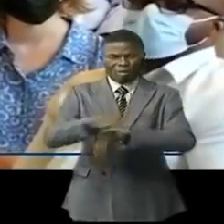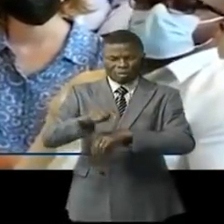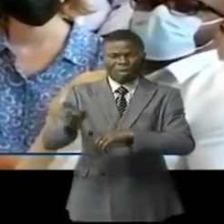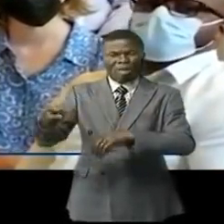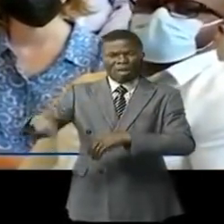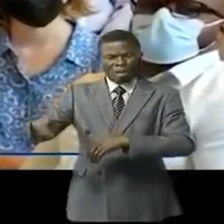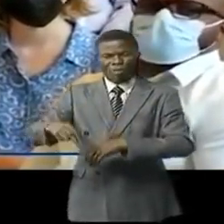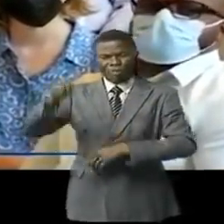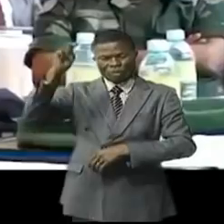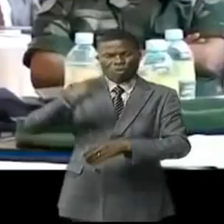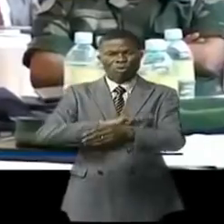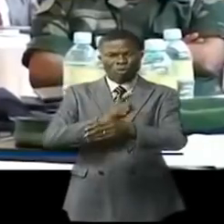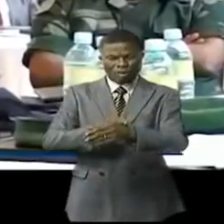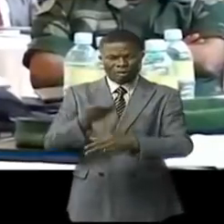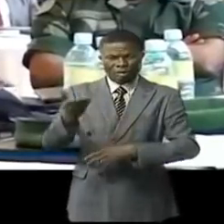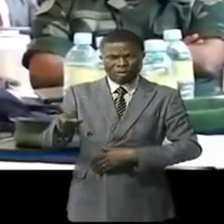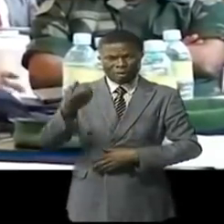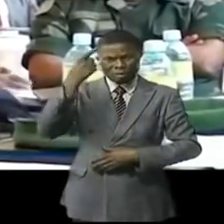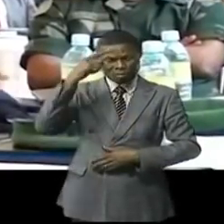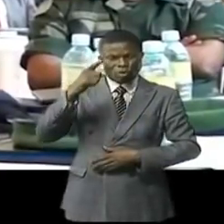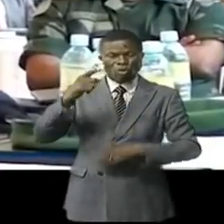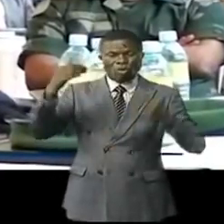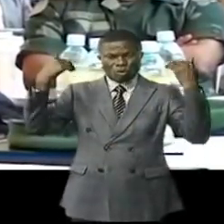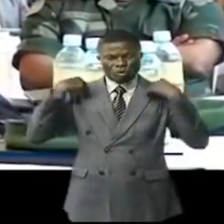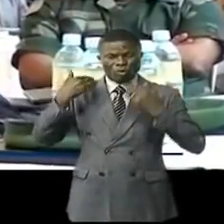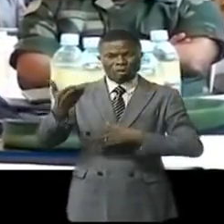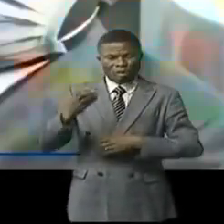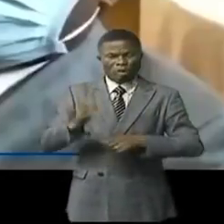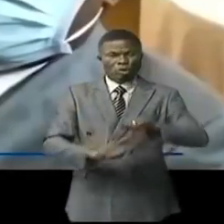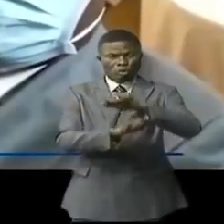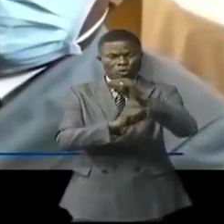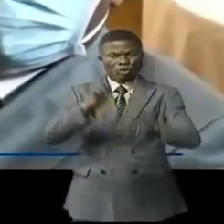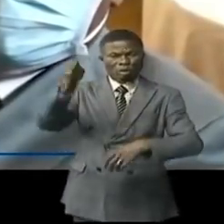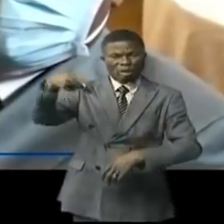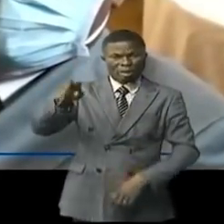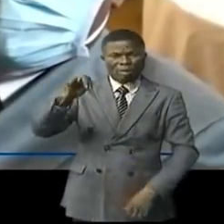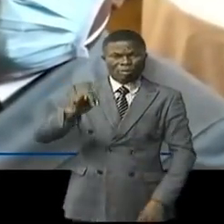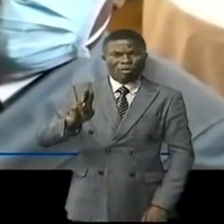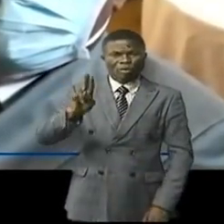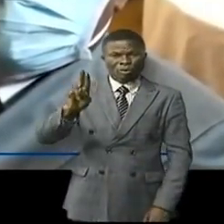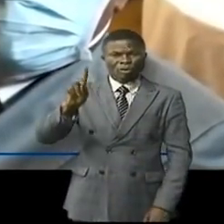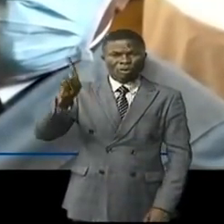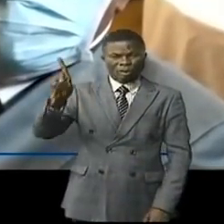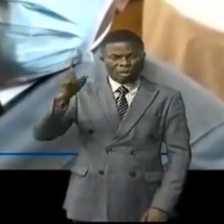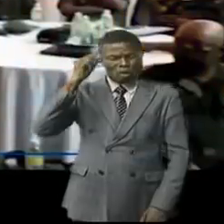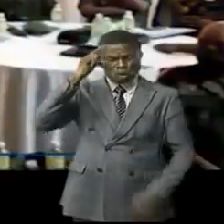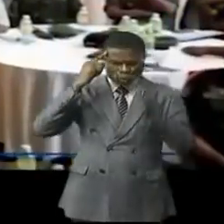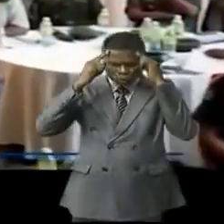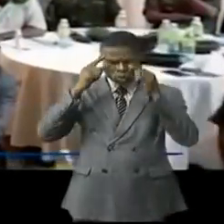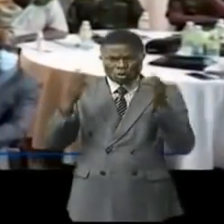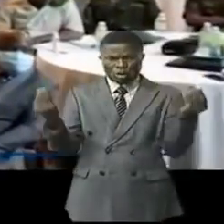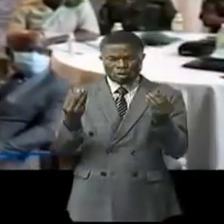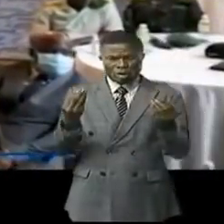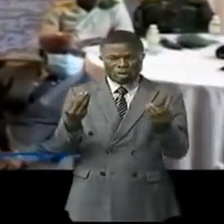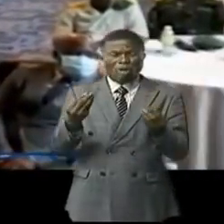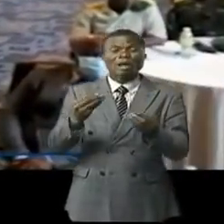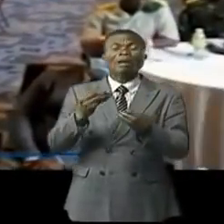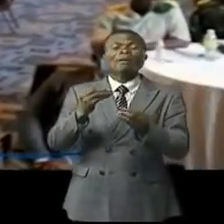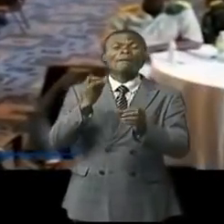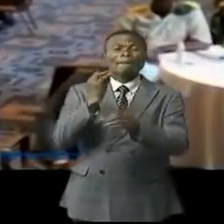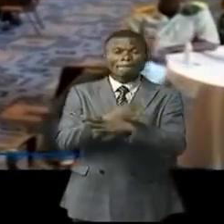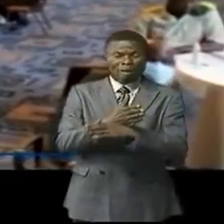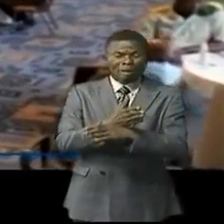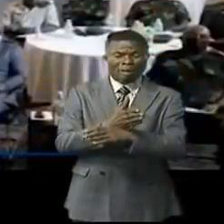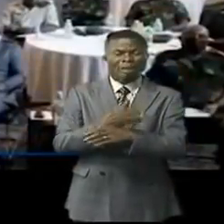du Nord-Kivu. Pour Miaï Oana, ce soutien du PNUD s'explique par le souci de voir la matérialisation de la